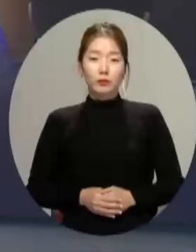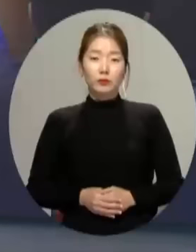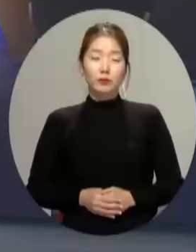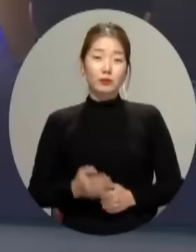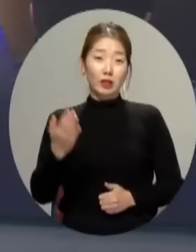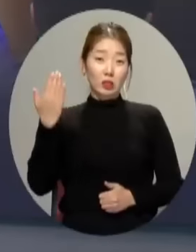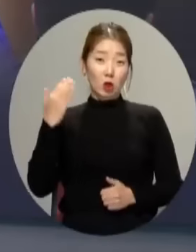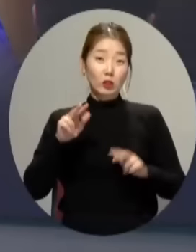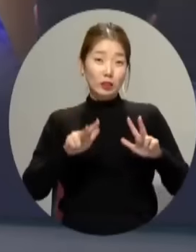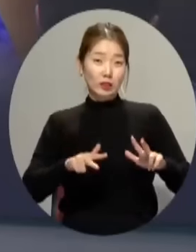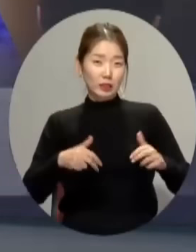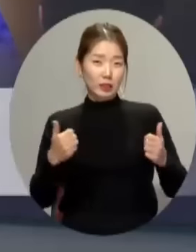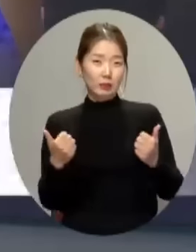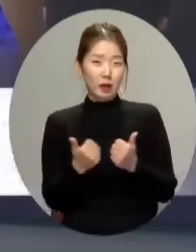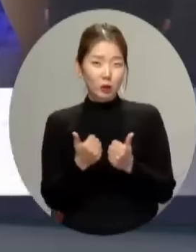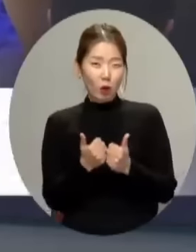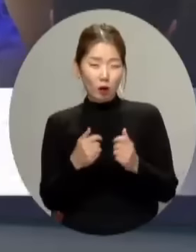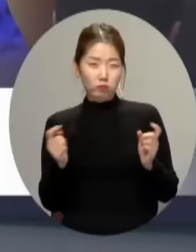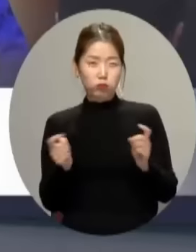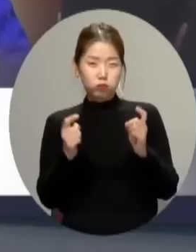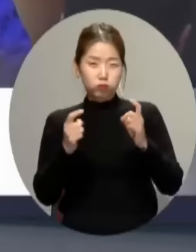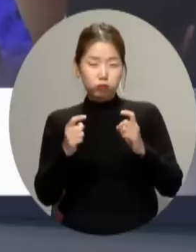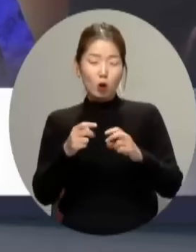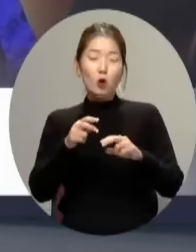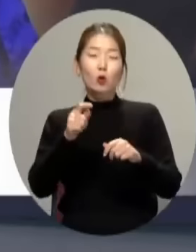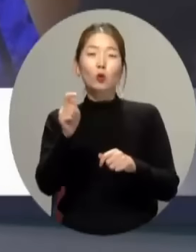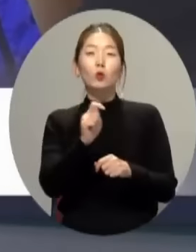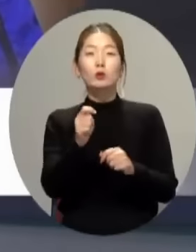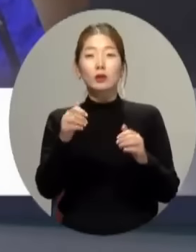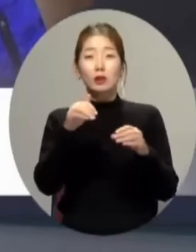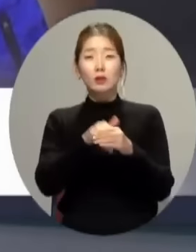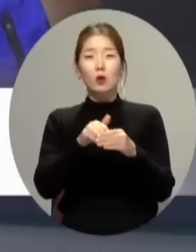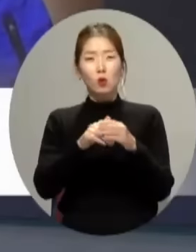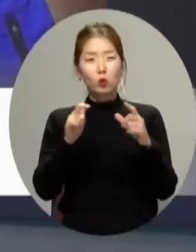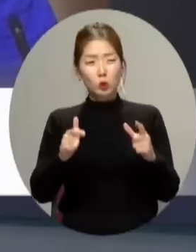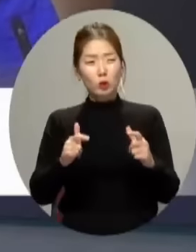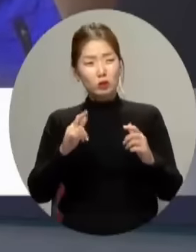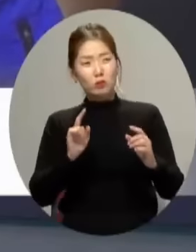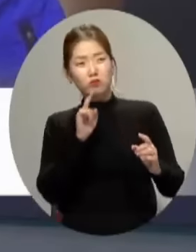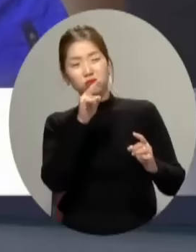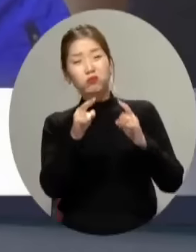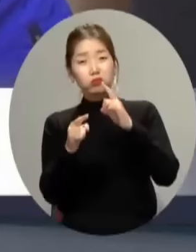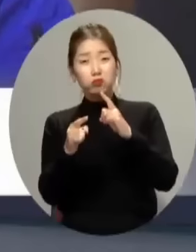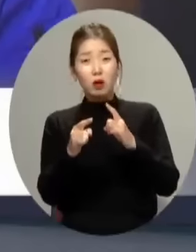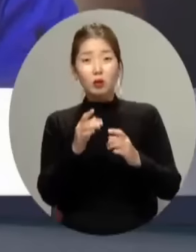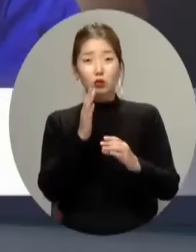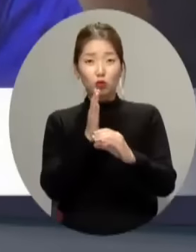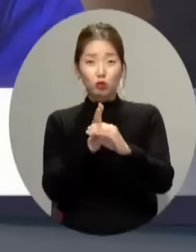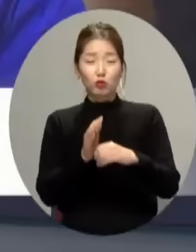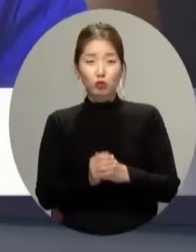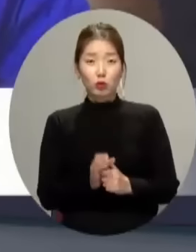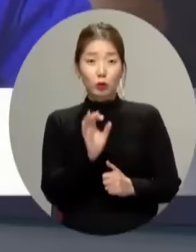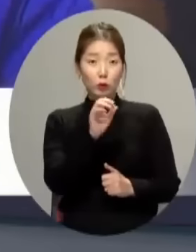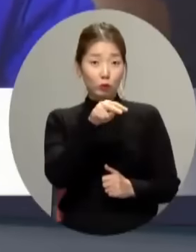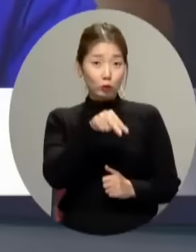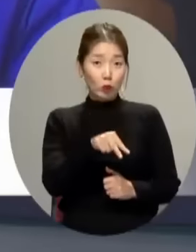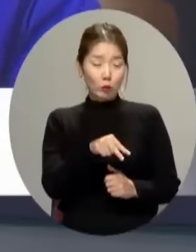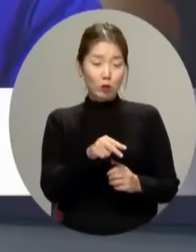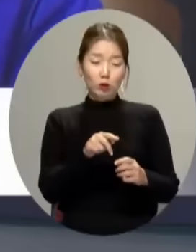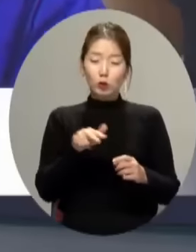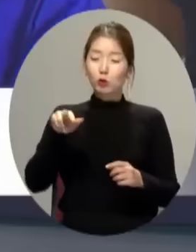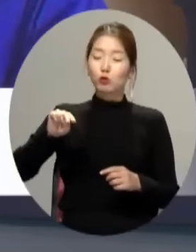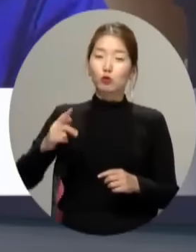전현직 의원간 맞대결로 관심을 모은 정읍 고창 선거구가 고발권 시끌시끌합니다 유성엽 예비 후보측에